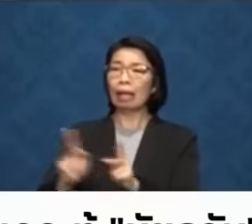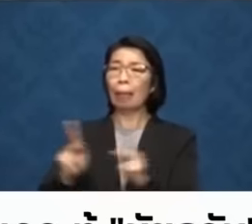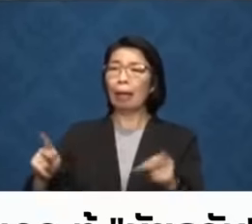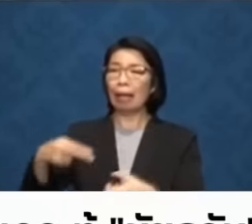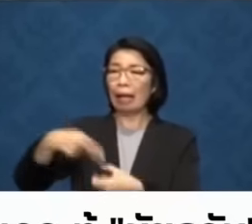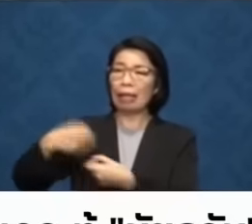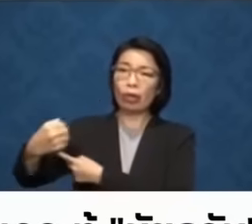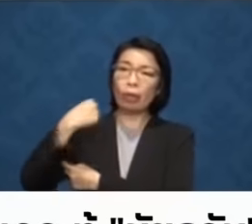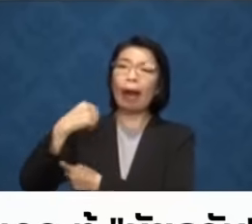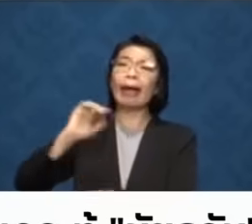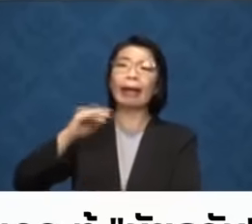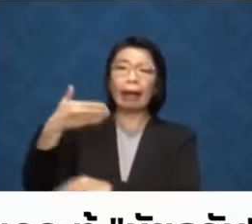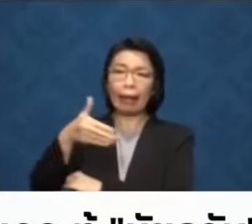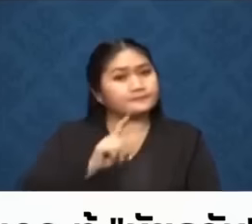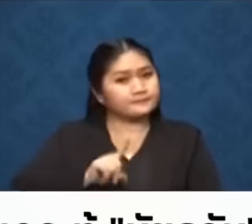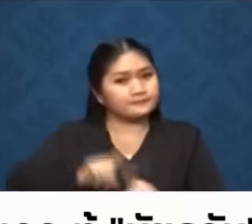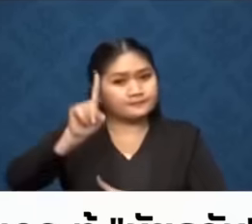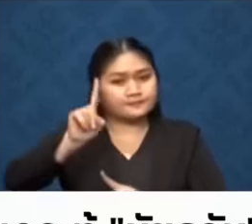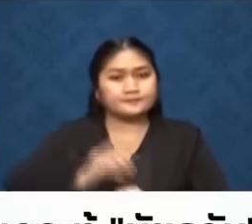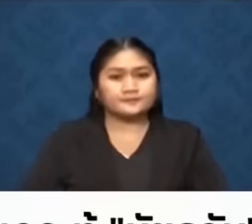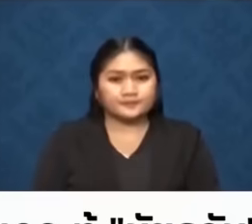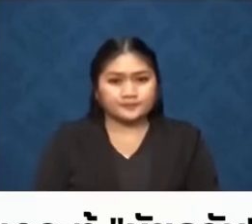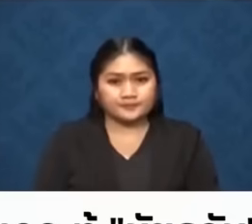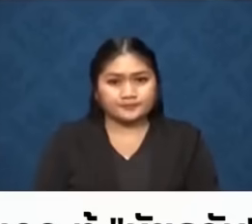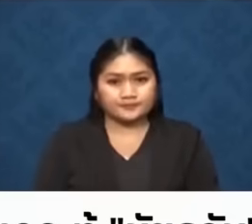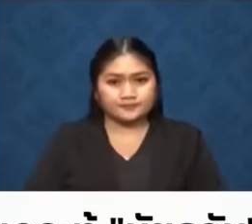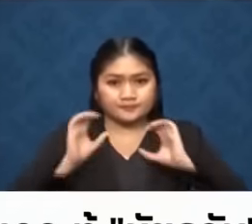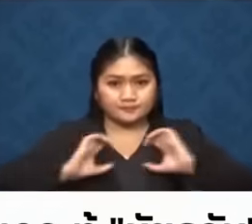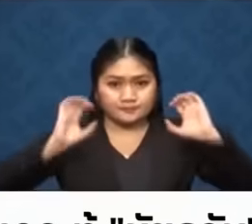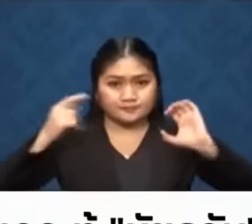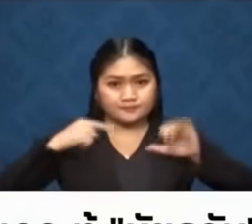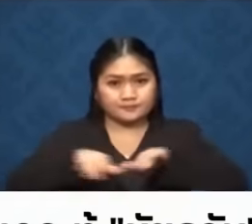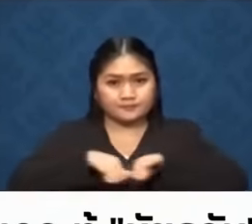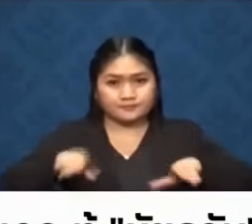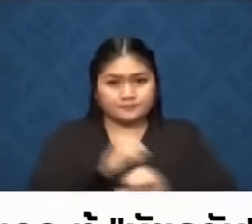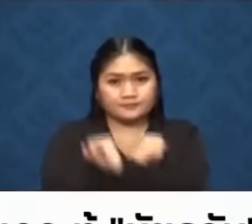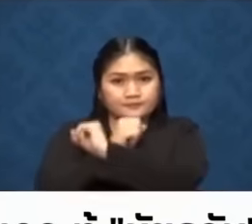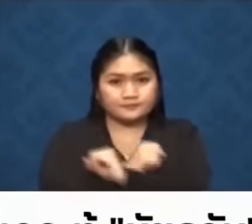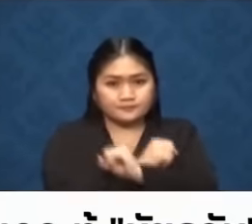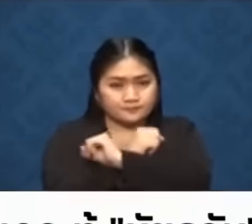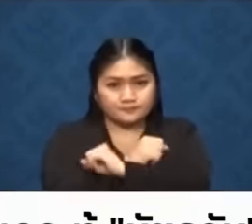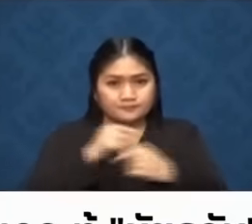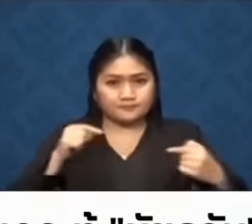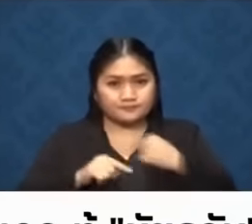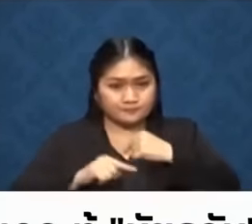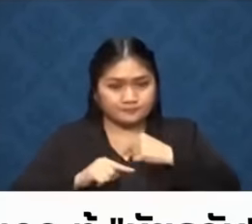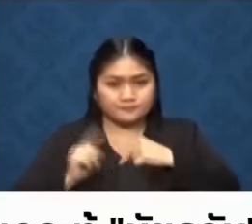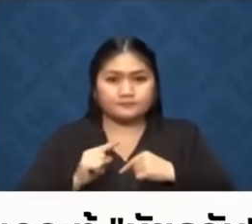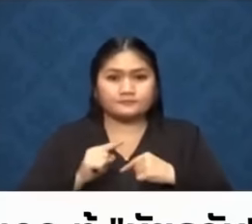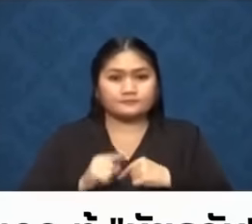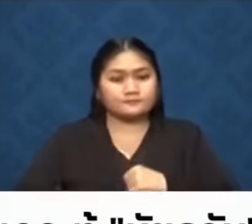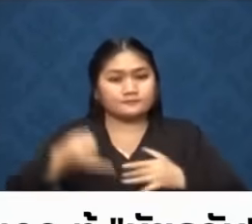การช่อกงประชาชนผ่านช่องทางออนไลน์คุณอัครเดชก็ถามเรื่องไปต่างประเทศใช่ไห ม ทีนี้คุณชนวัฒน์ถามเรื่องอะ